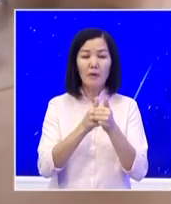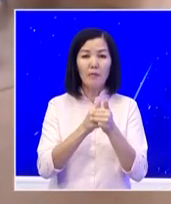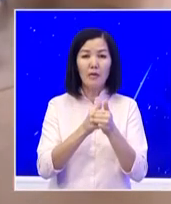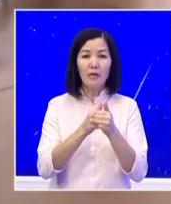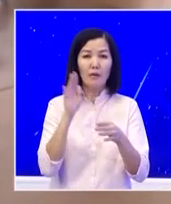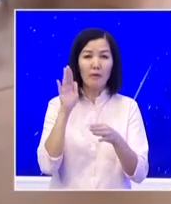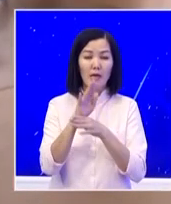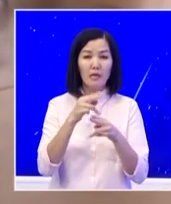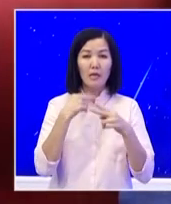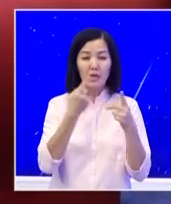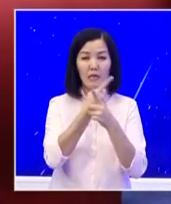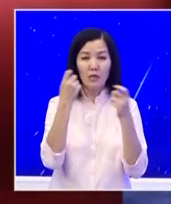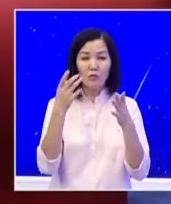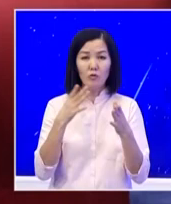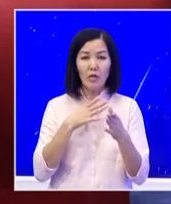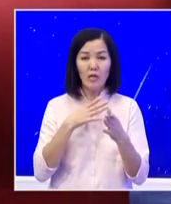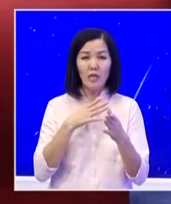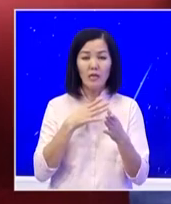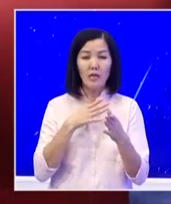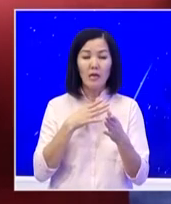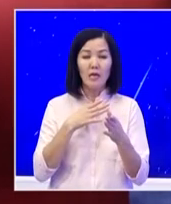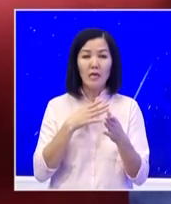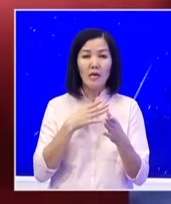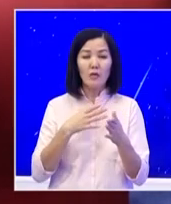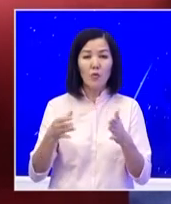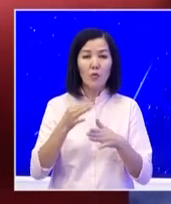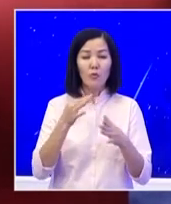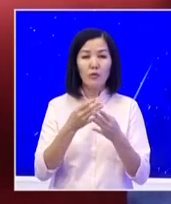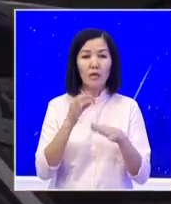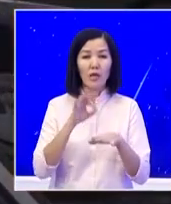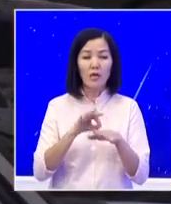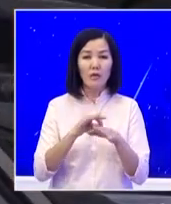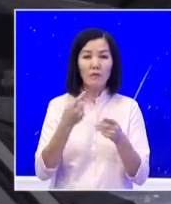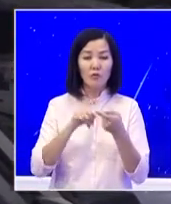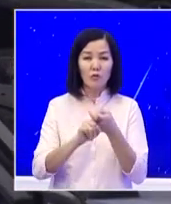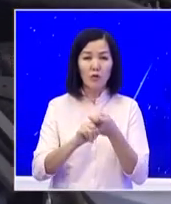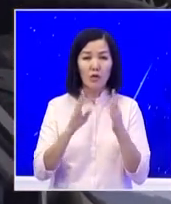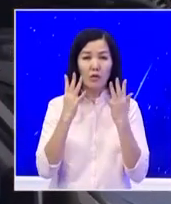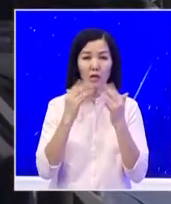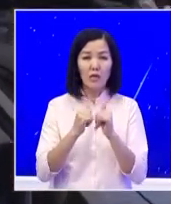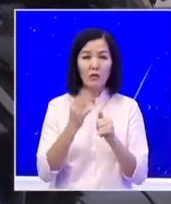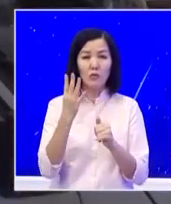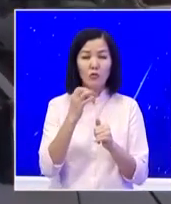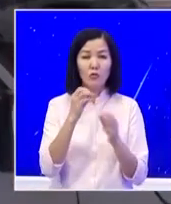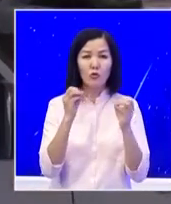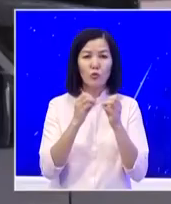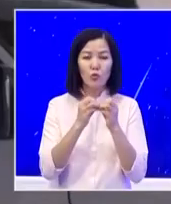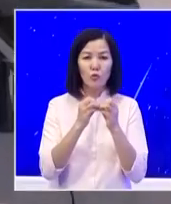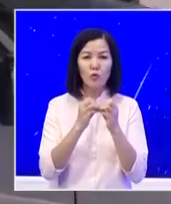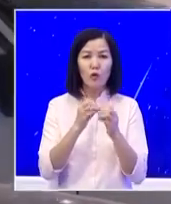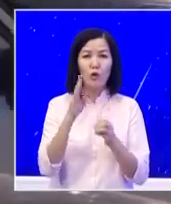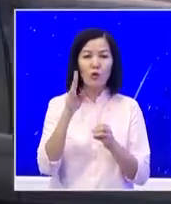біреуіне ескерту жариялады. Олай етпеске лаж жоқ. Облыста коронавирус жұқтырғандар саны 410-нан асты,